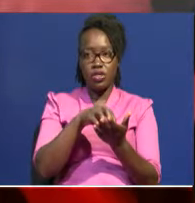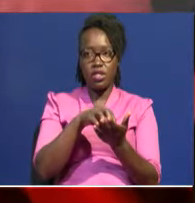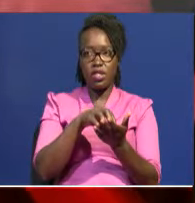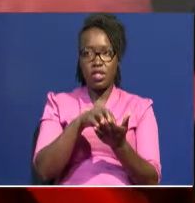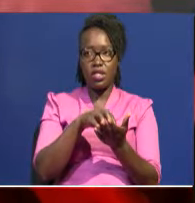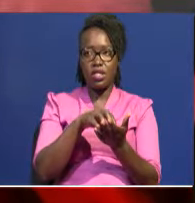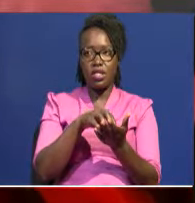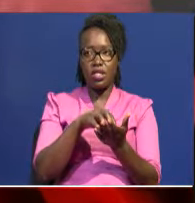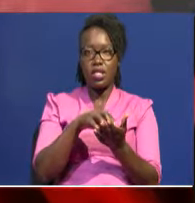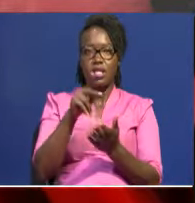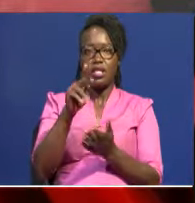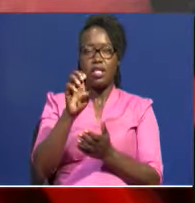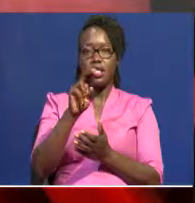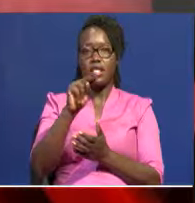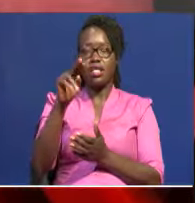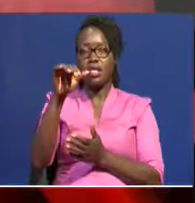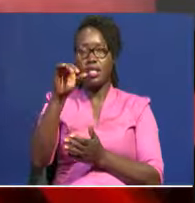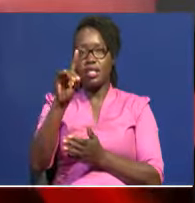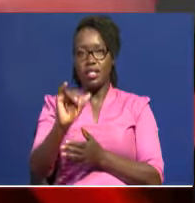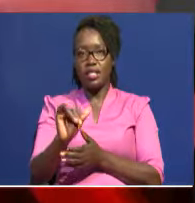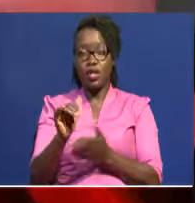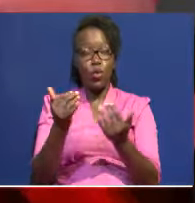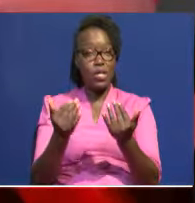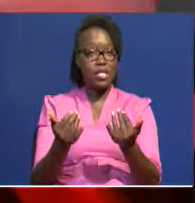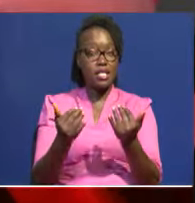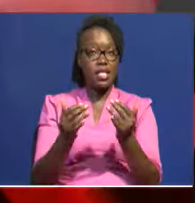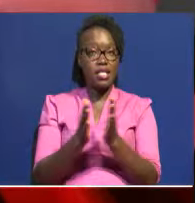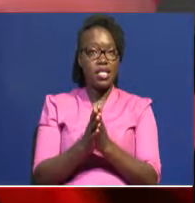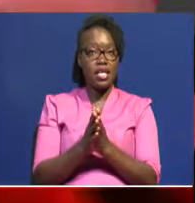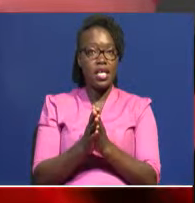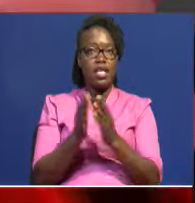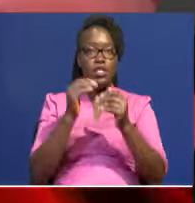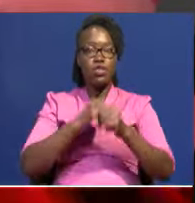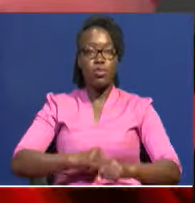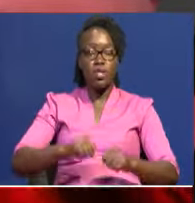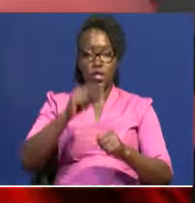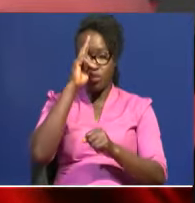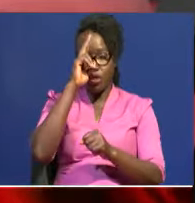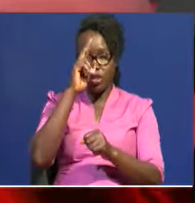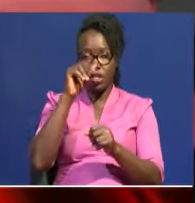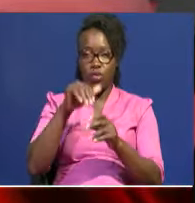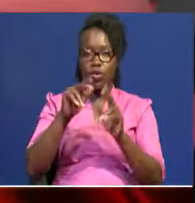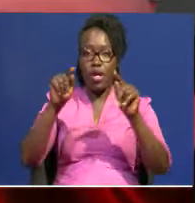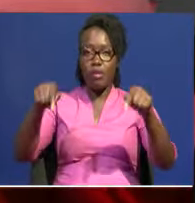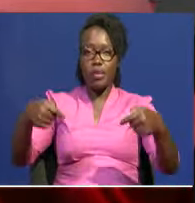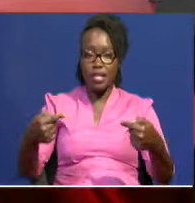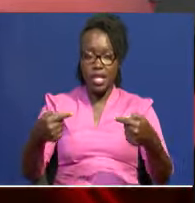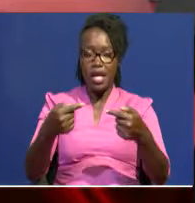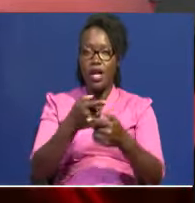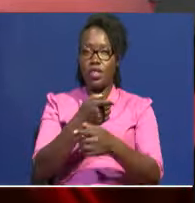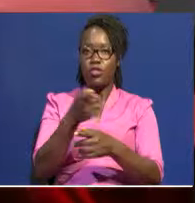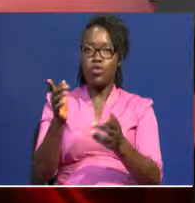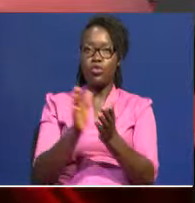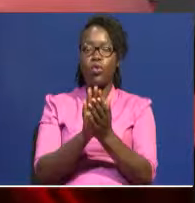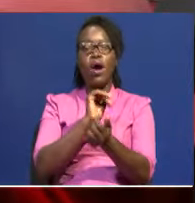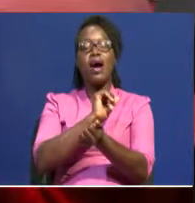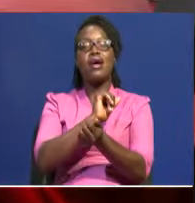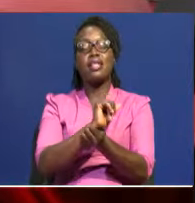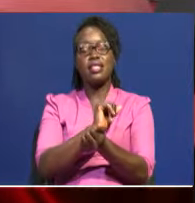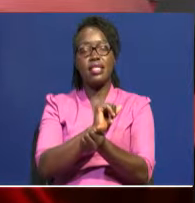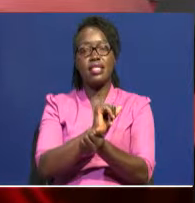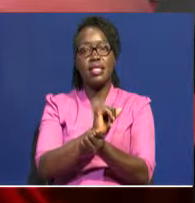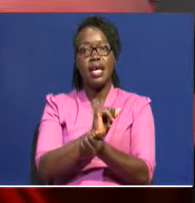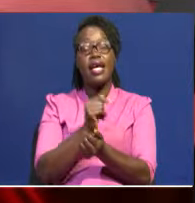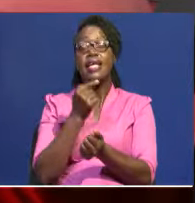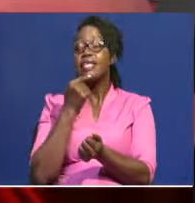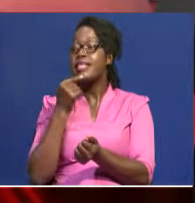Kiamarishiri Kennedy Mugambi, ambaye kwa sasa ni superintendent wa polisi huko Kabete, ni miongoni mwa wale walozuiliwa.